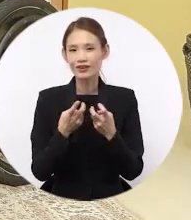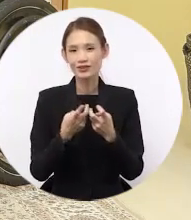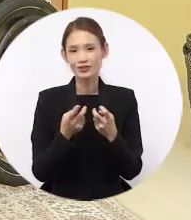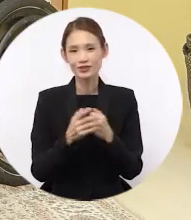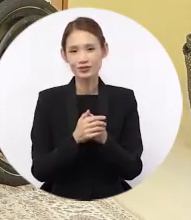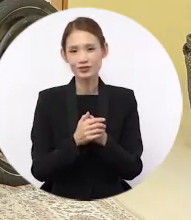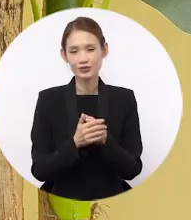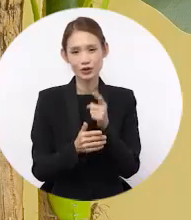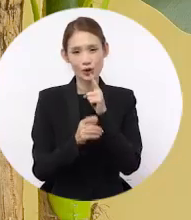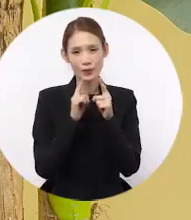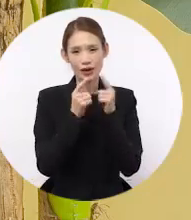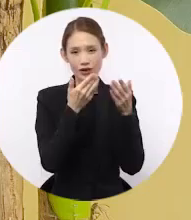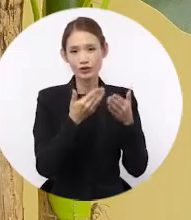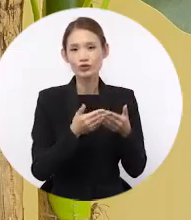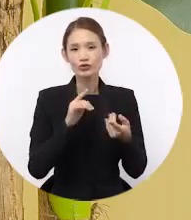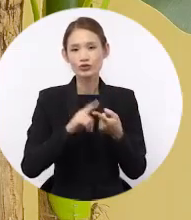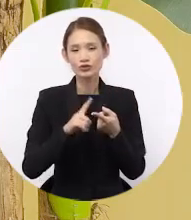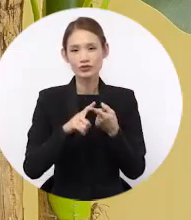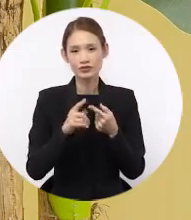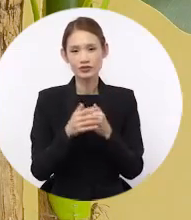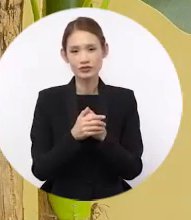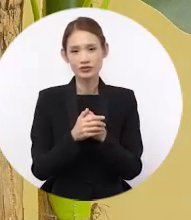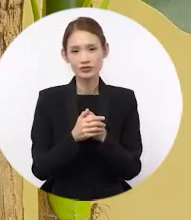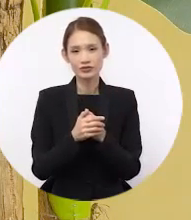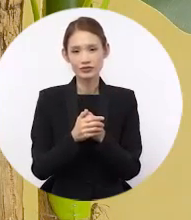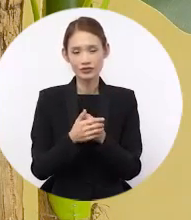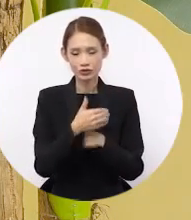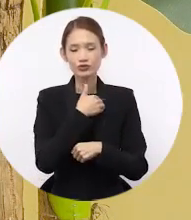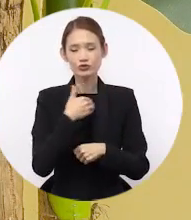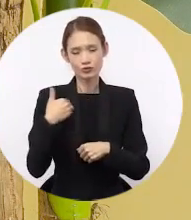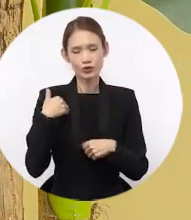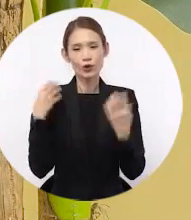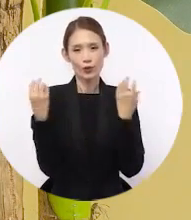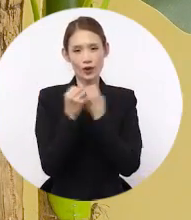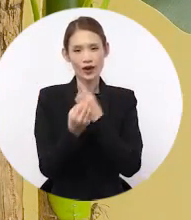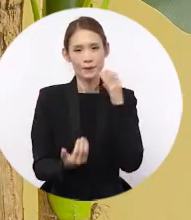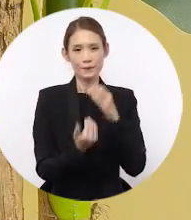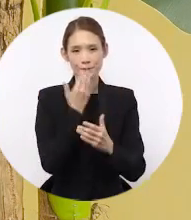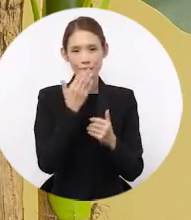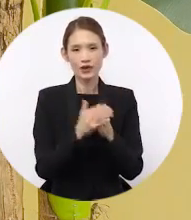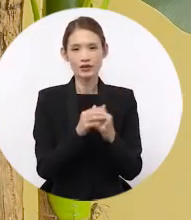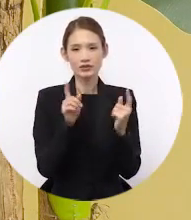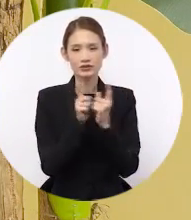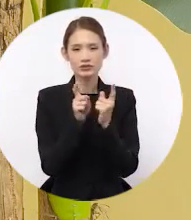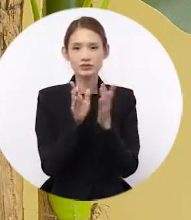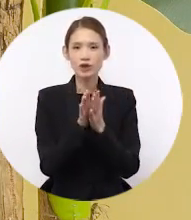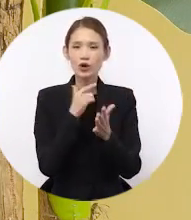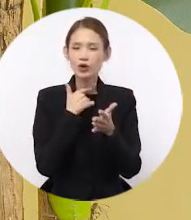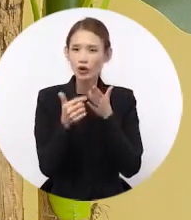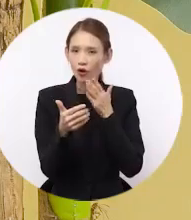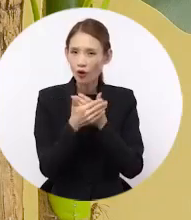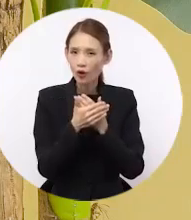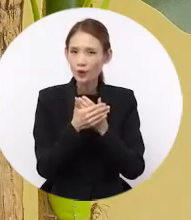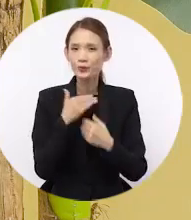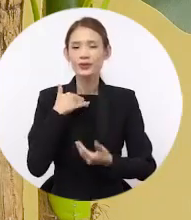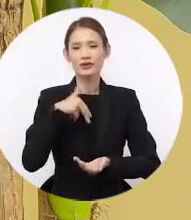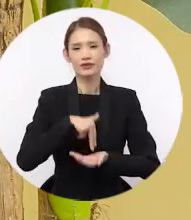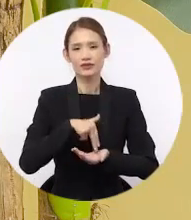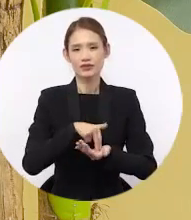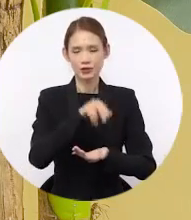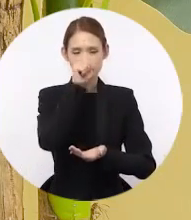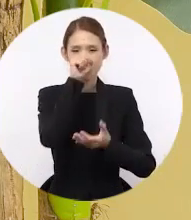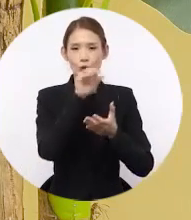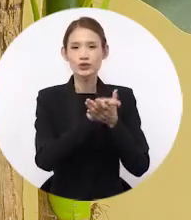한마디 해주셔야겠어요. 네, 말씀해주셨던 것처럼 그런 오해가 충분히 생길 수 있을 거라고 생각을 하거든요. 근데 직접 경험해본